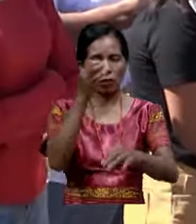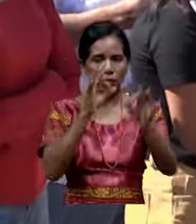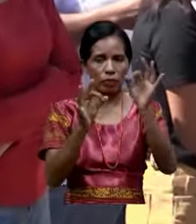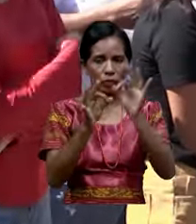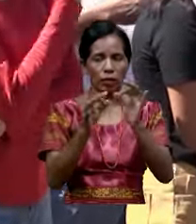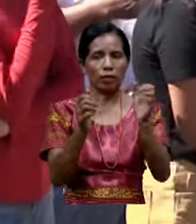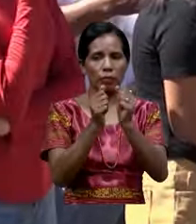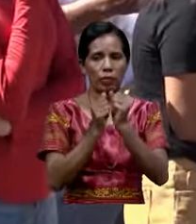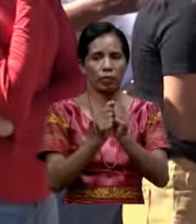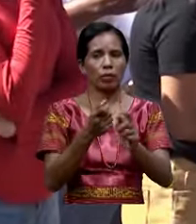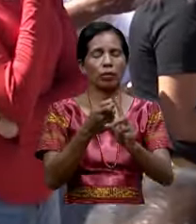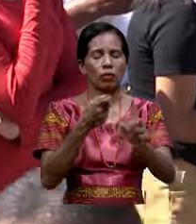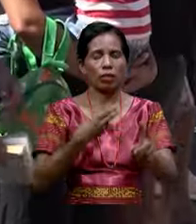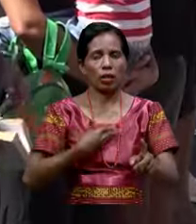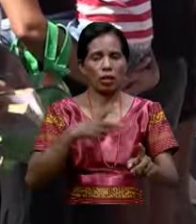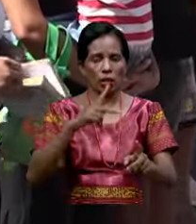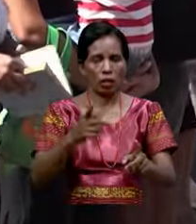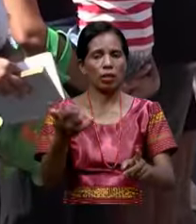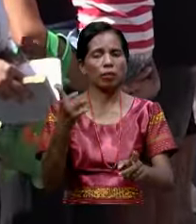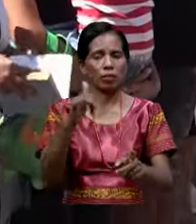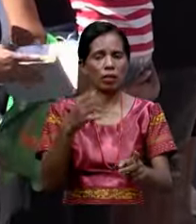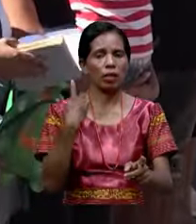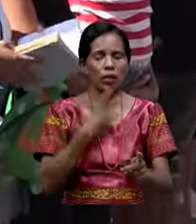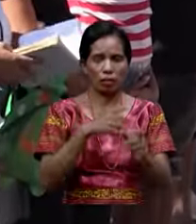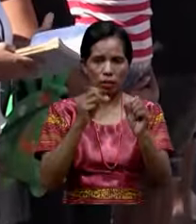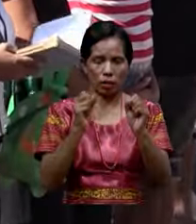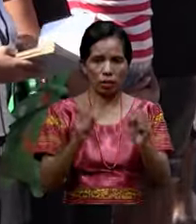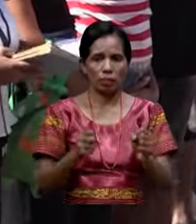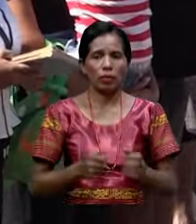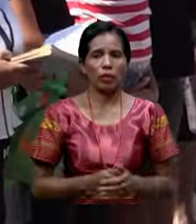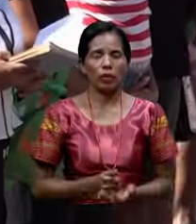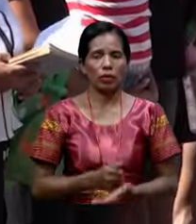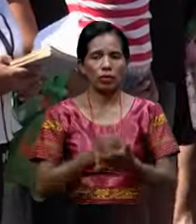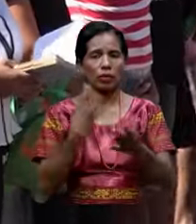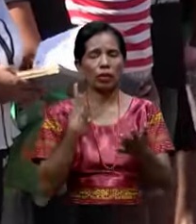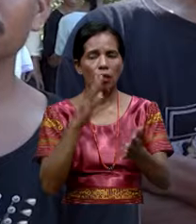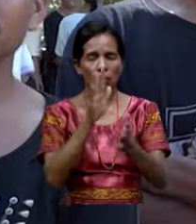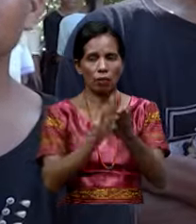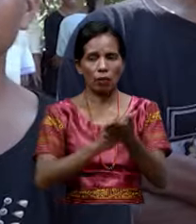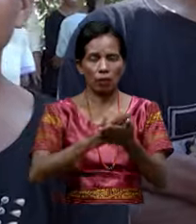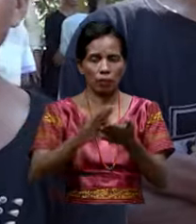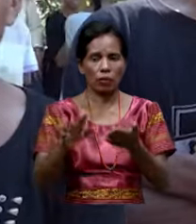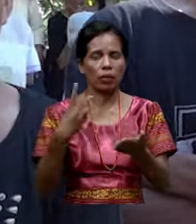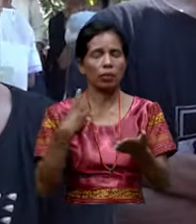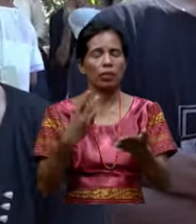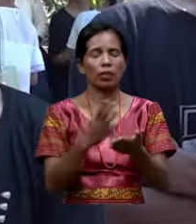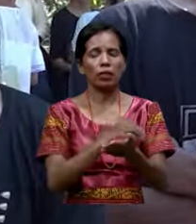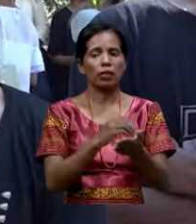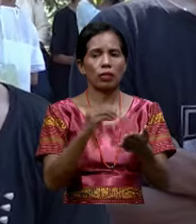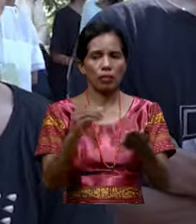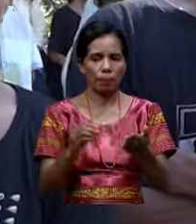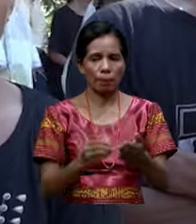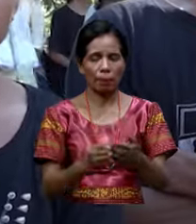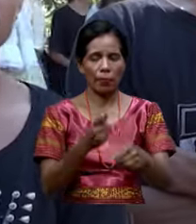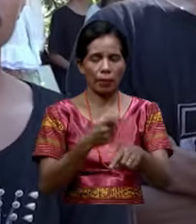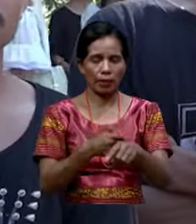kata liu si hahalok sirne bele kulmina aminya zizung durante